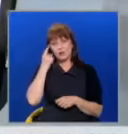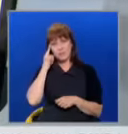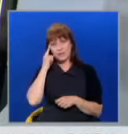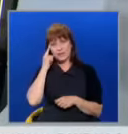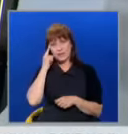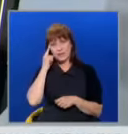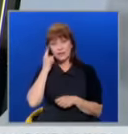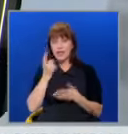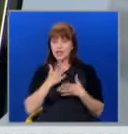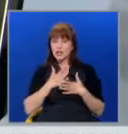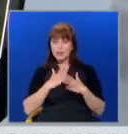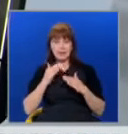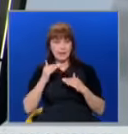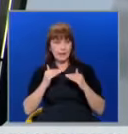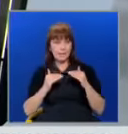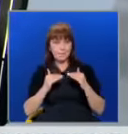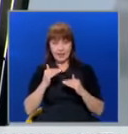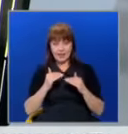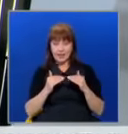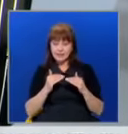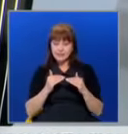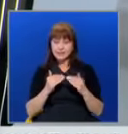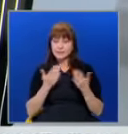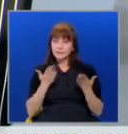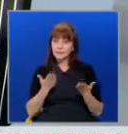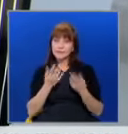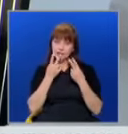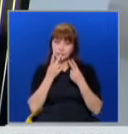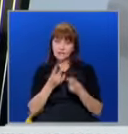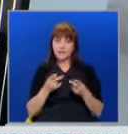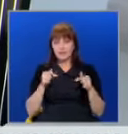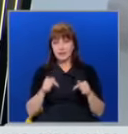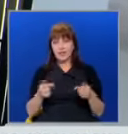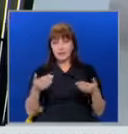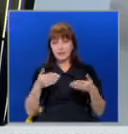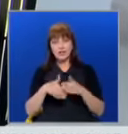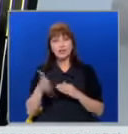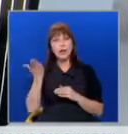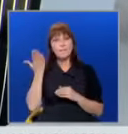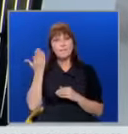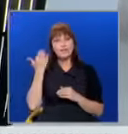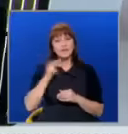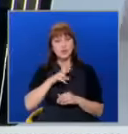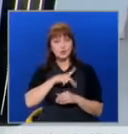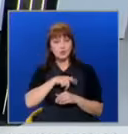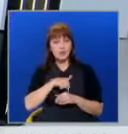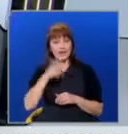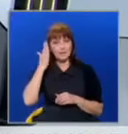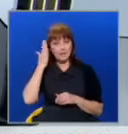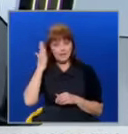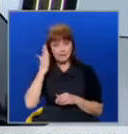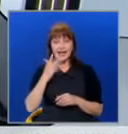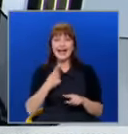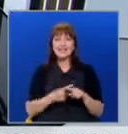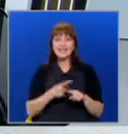значение. Има ли баланс между тези две цели в новия бюджет? Това ще коментираме с бившия социален министър Христина Христова,